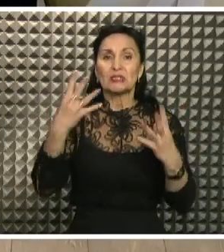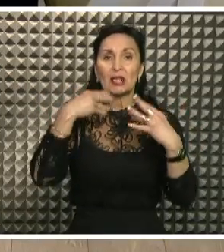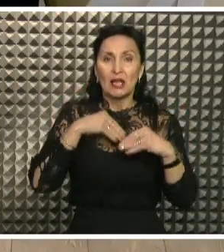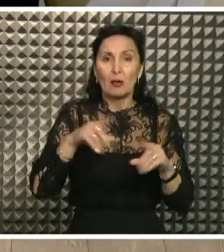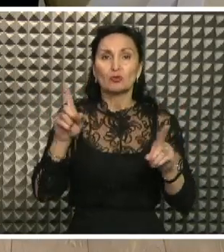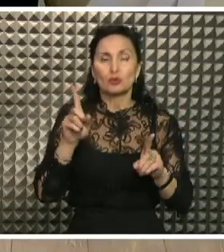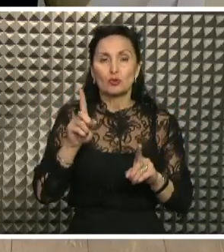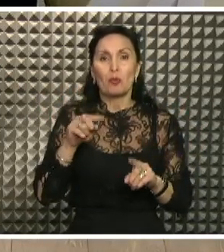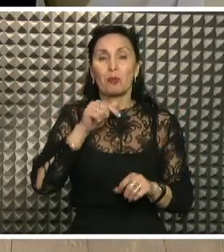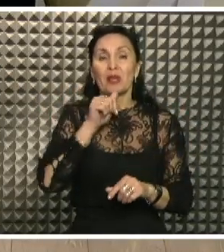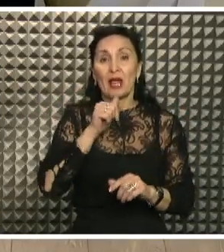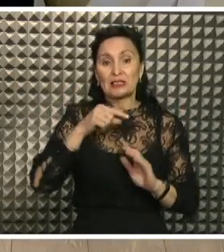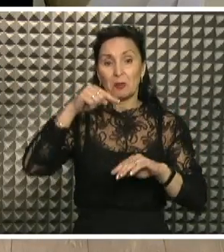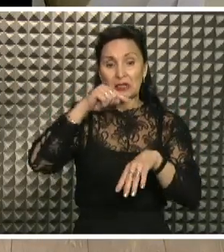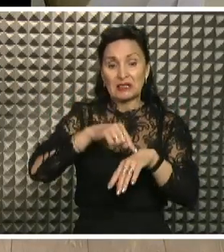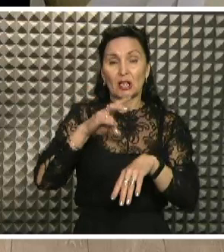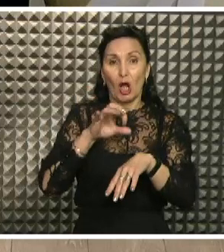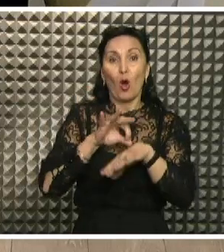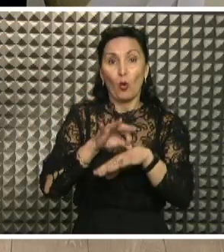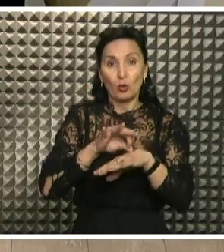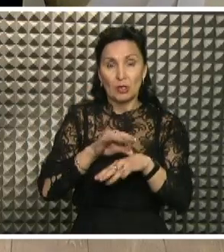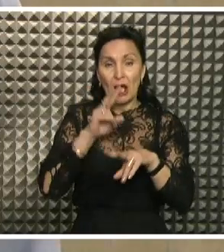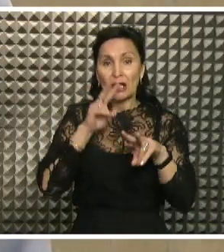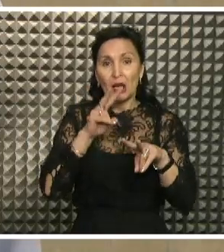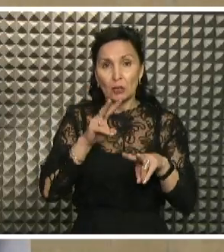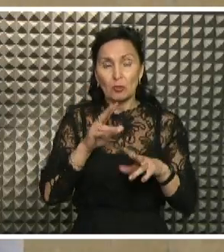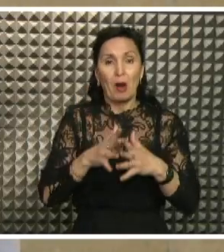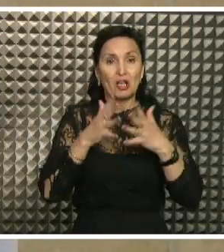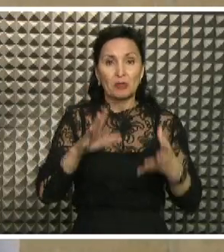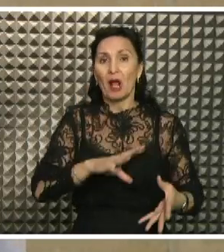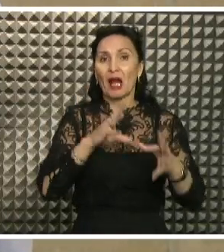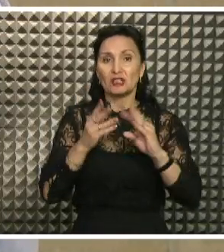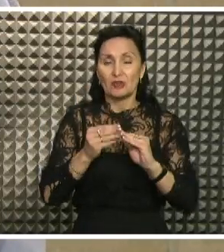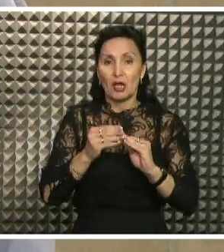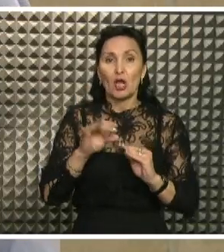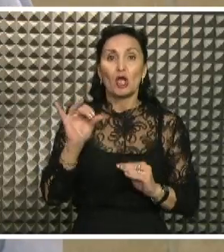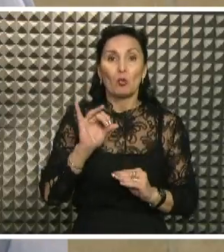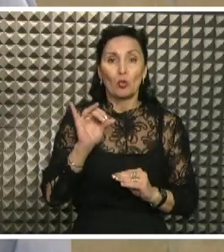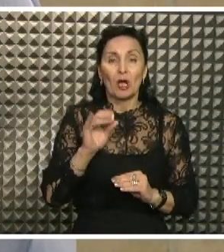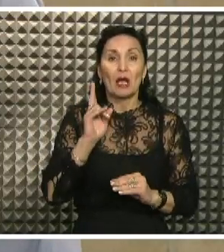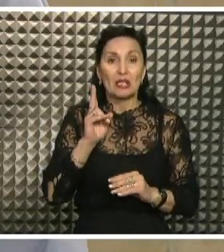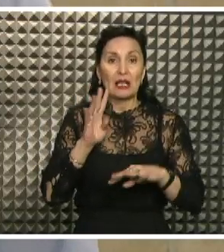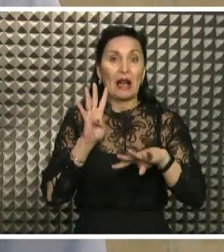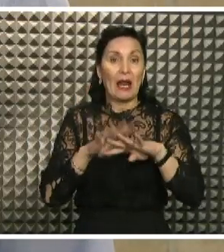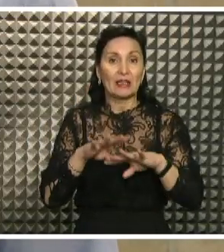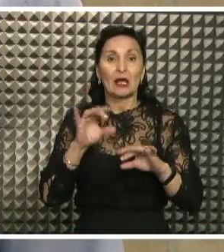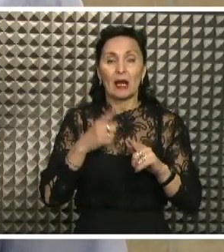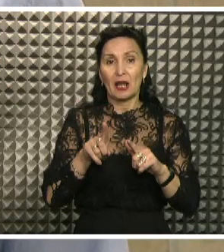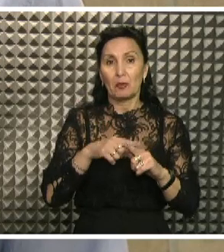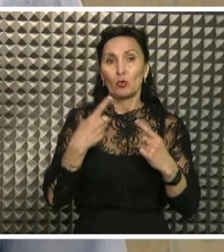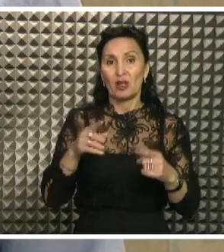что пытается поселиться у нас на коже, оно контролируется достаточно большим количеством иммунокомпетентных клеток либо другими